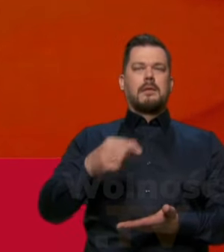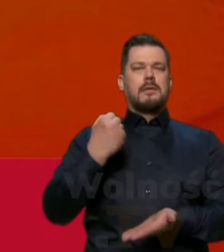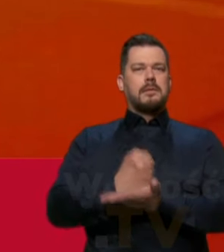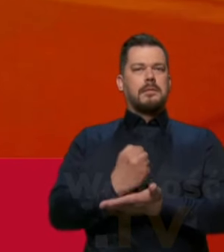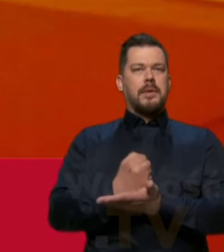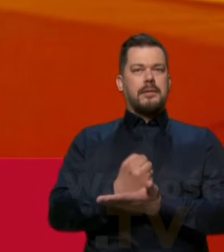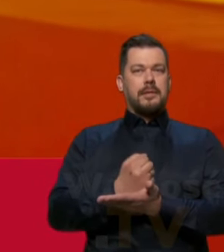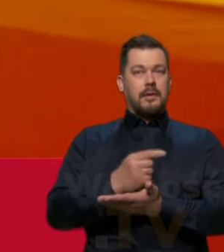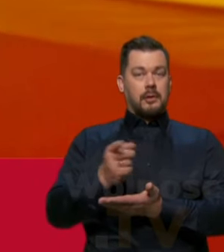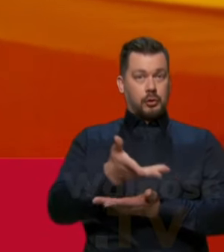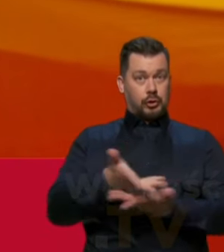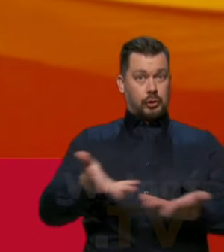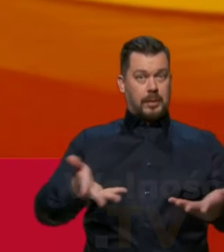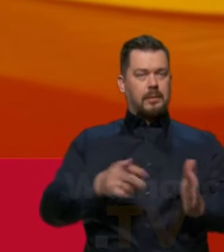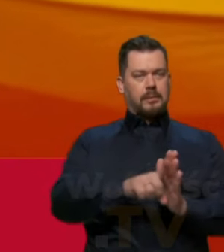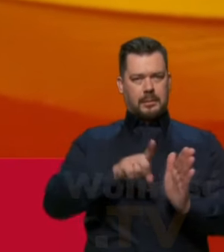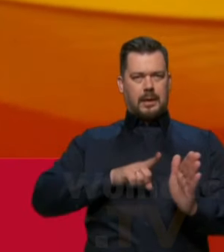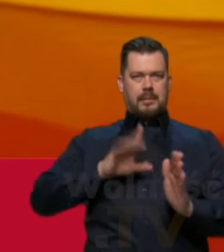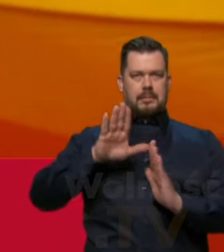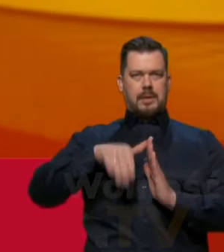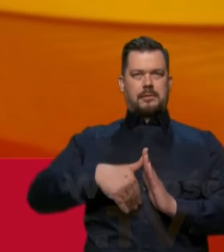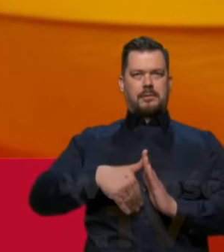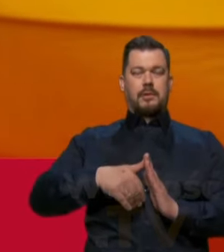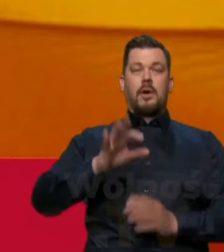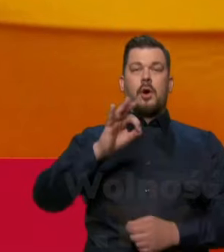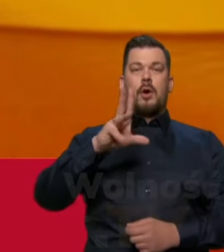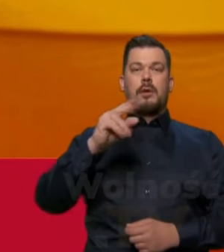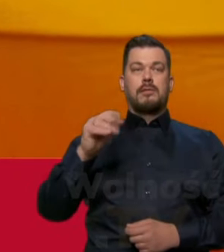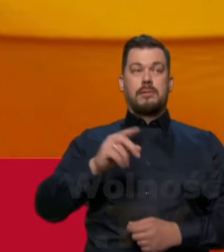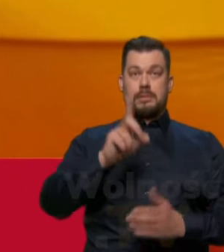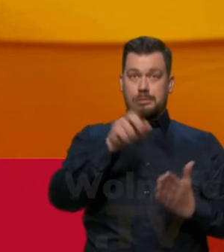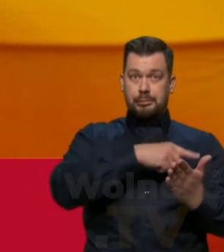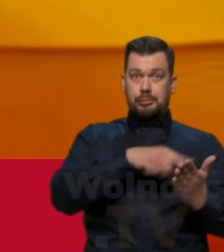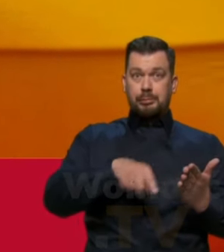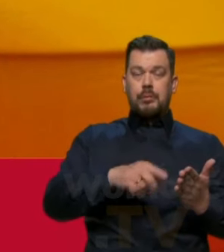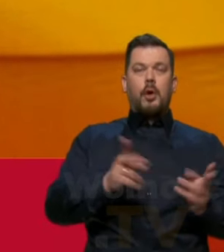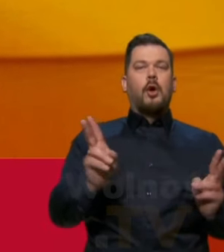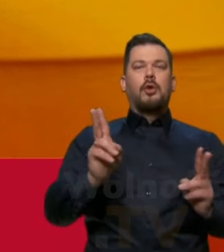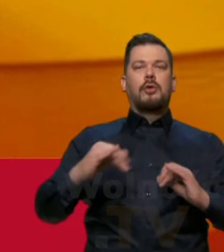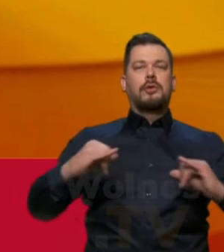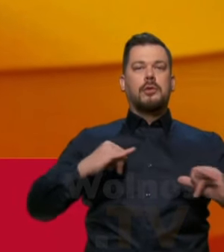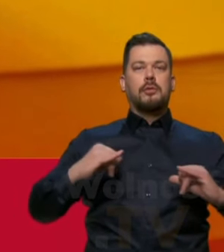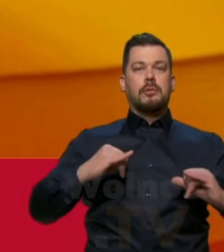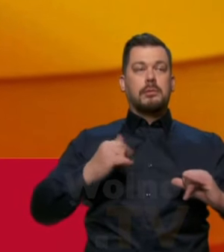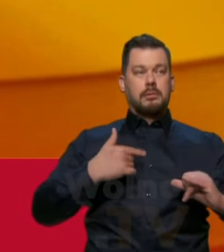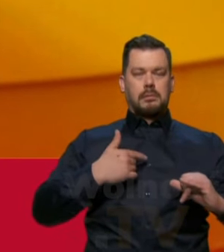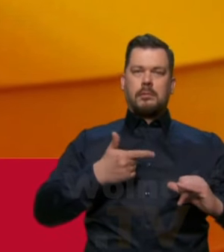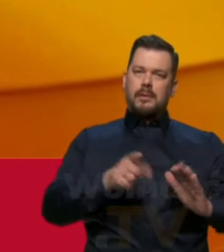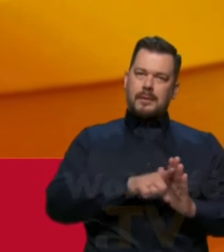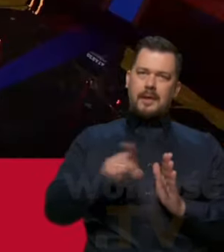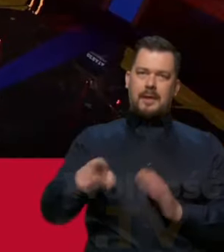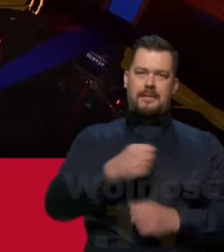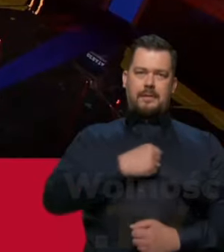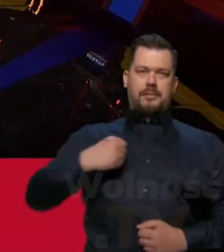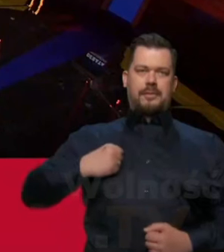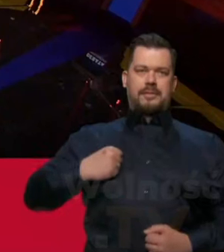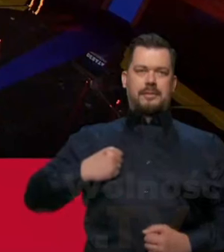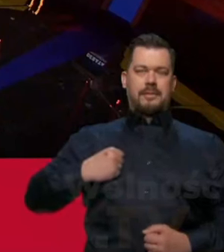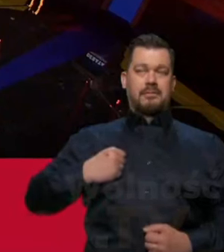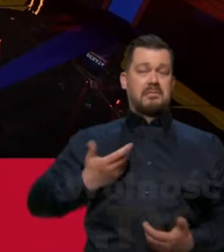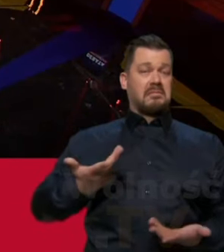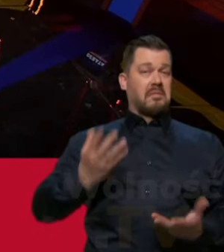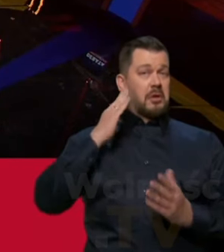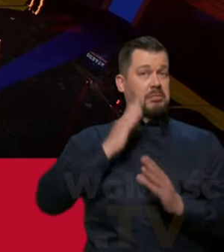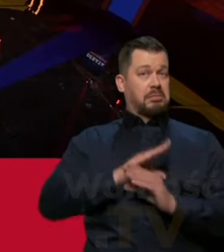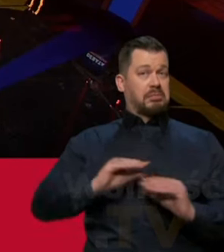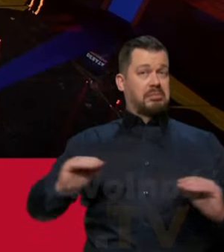że ten grunt trafi do miasta, jeśli Okęcie zniknie, że będzie szansa na to, żeby służył mieszkańcom, a do tej pory zadbać